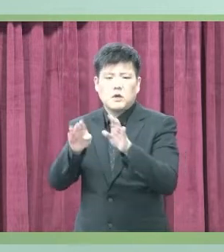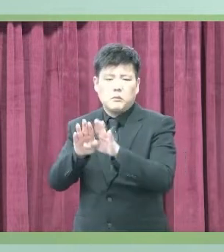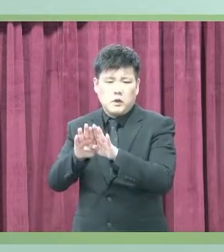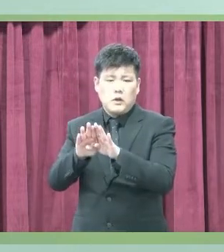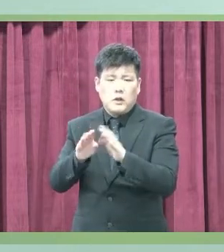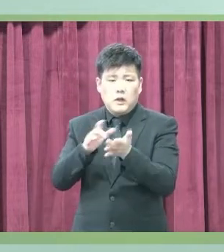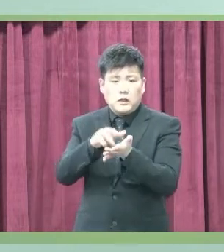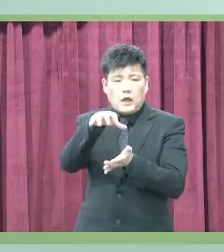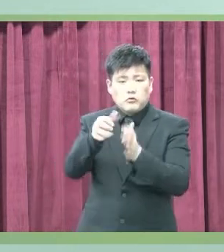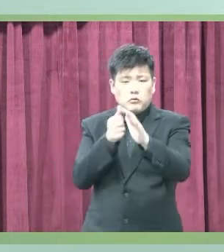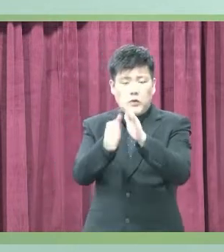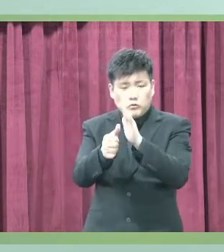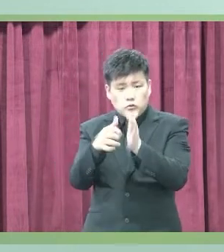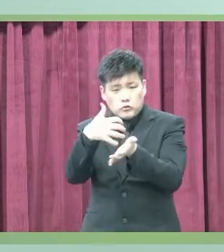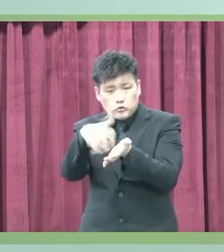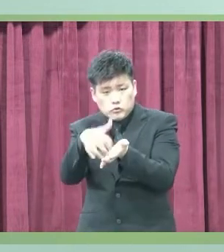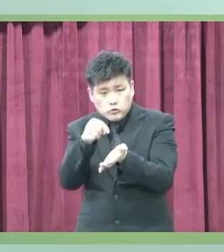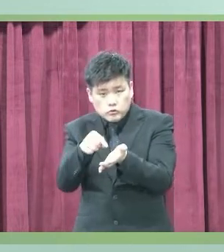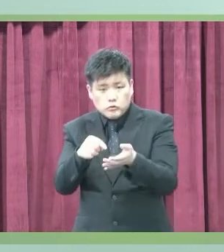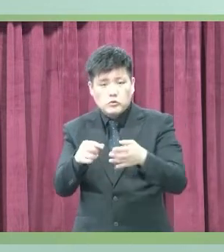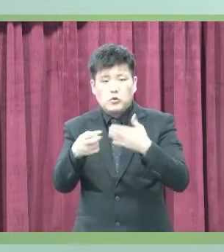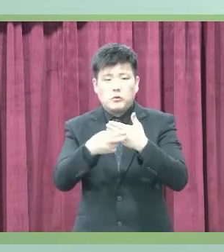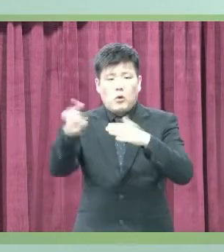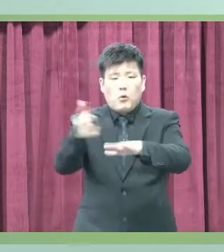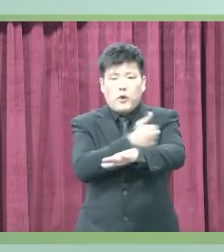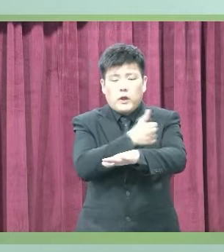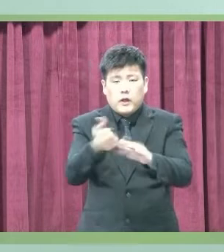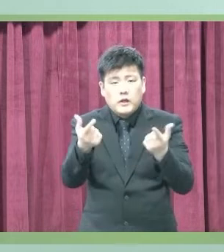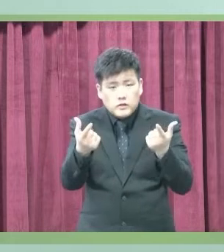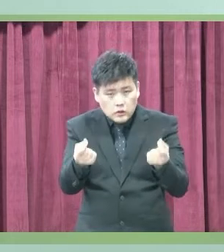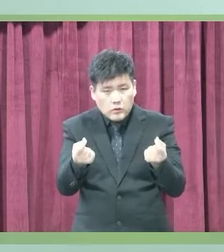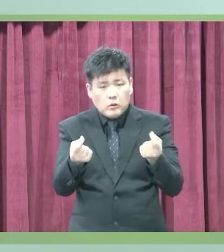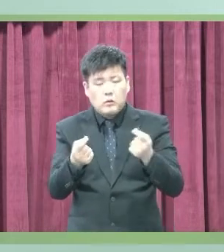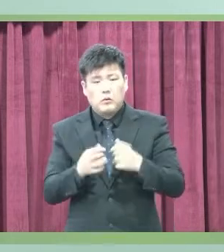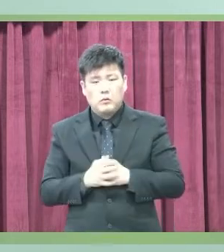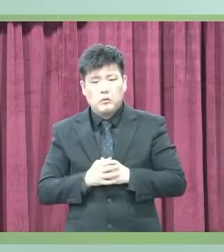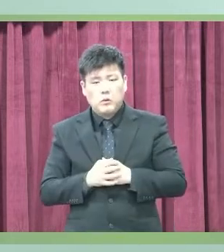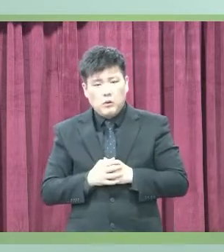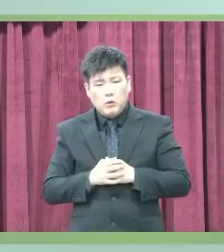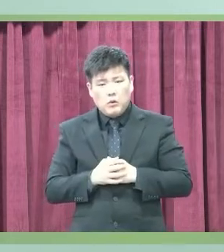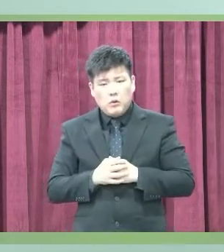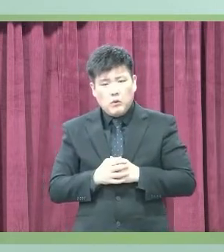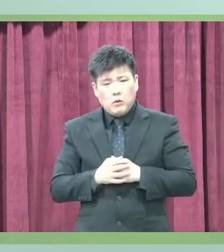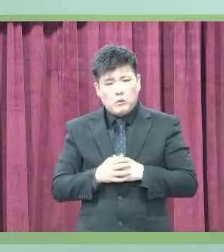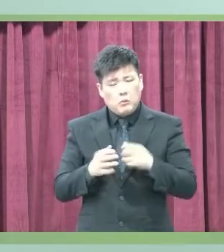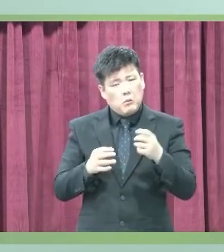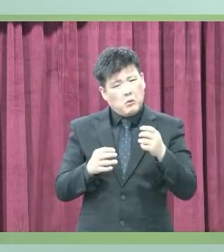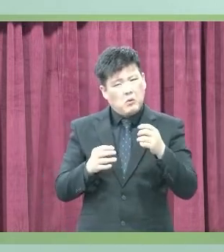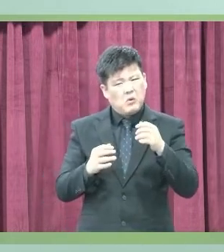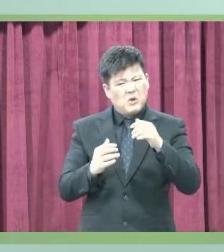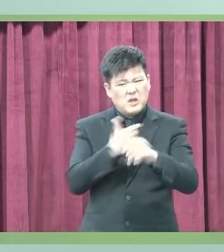방문 일수도 앞서 살펴본 외래 일수와 마찬가지로 한 자릿수 차이를 보이고 배수 차이도 역시 2배를 넘지